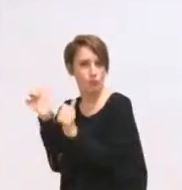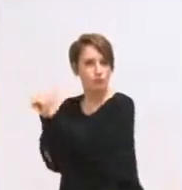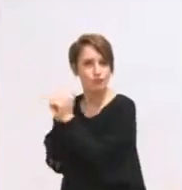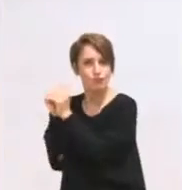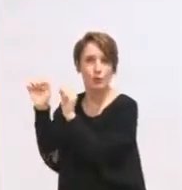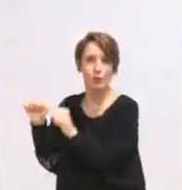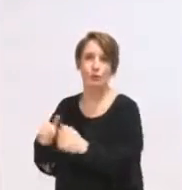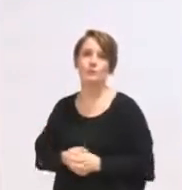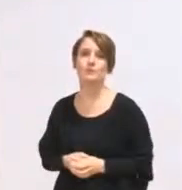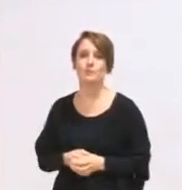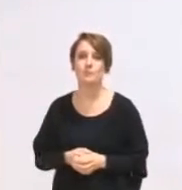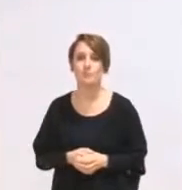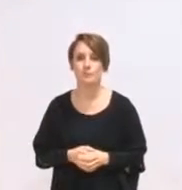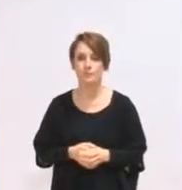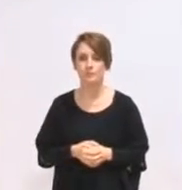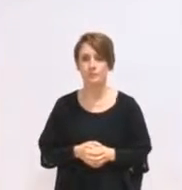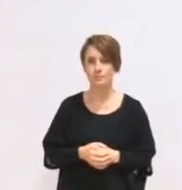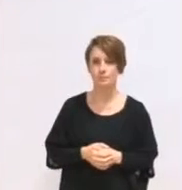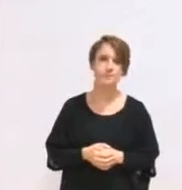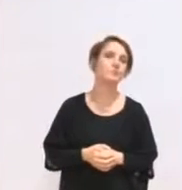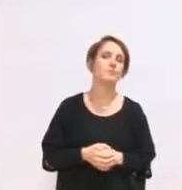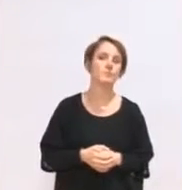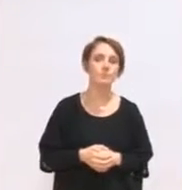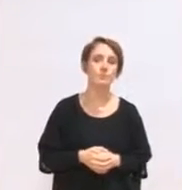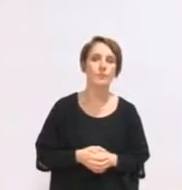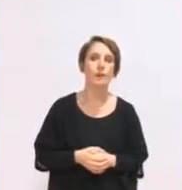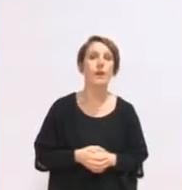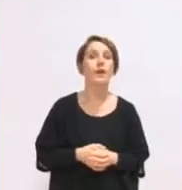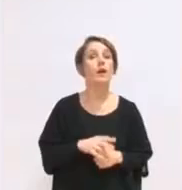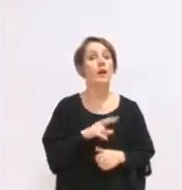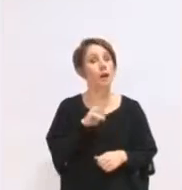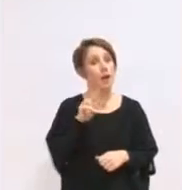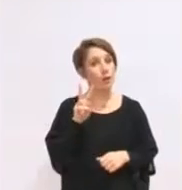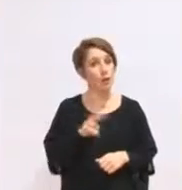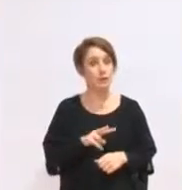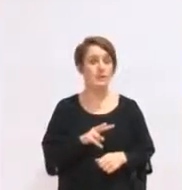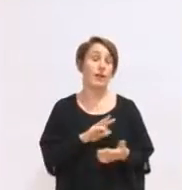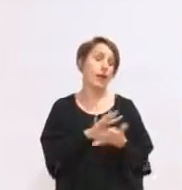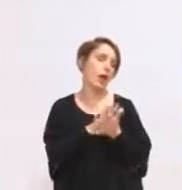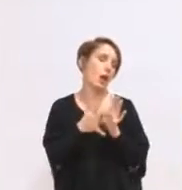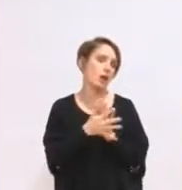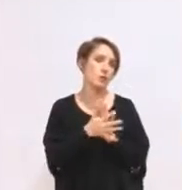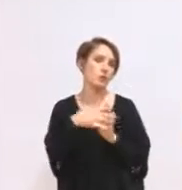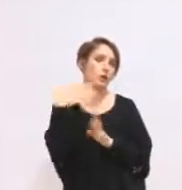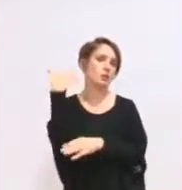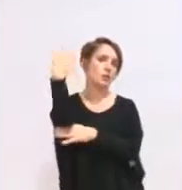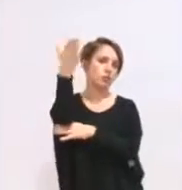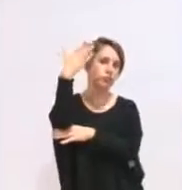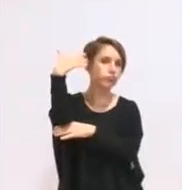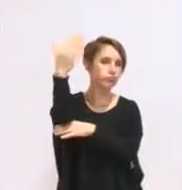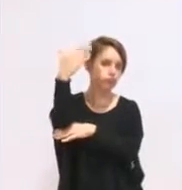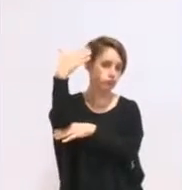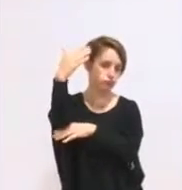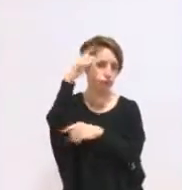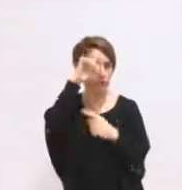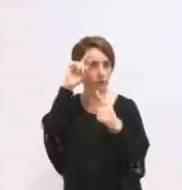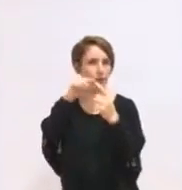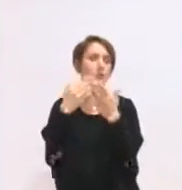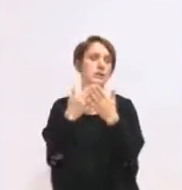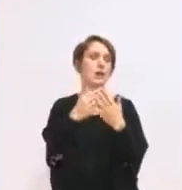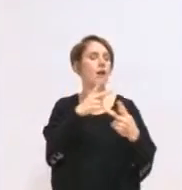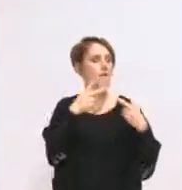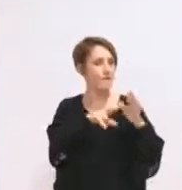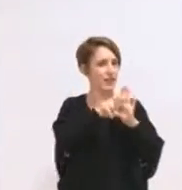Quand même, il est vrai que les associations qui sont des associations phares dans ce domaine, elles sont soutenues aujourd'hui par la ville de Grenoble pour